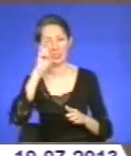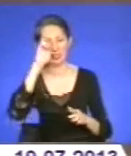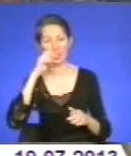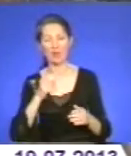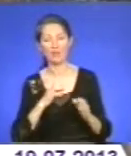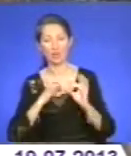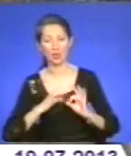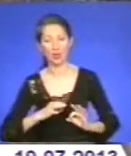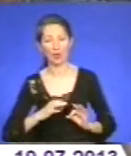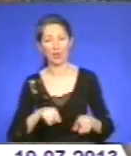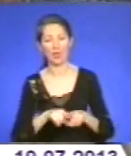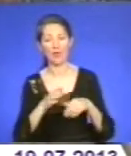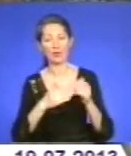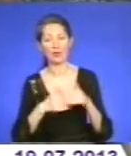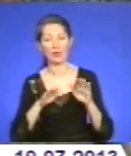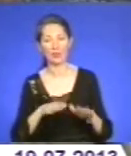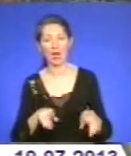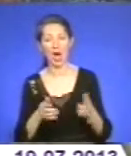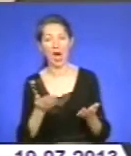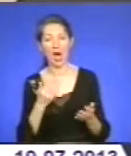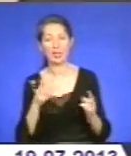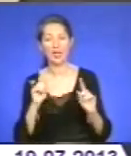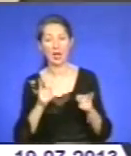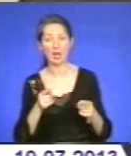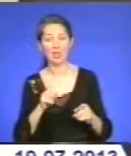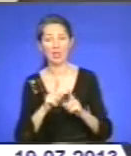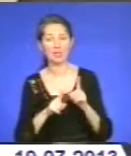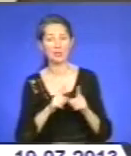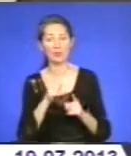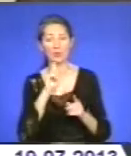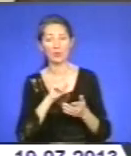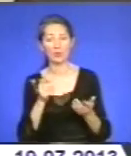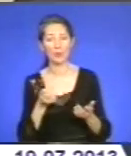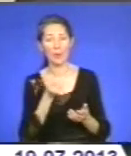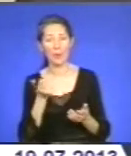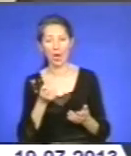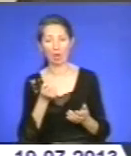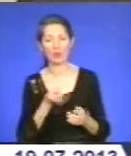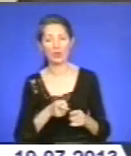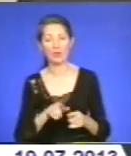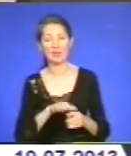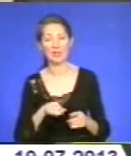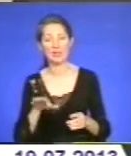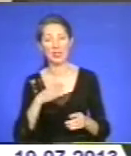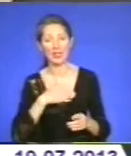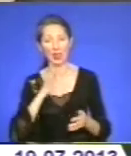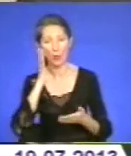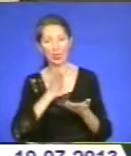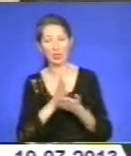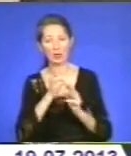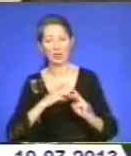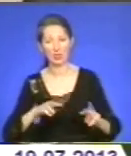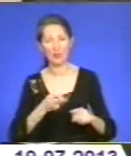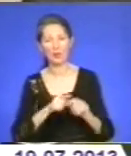місцях. Однак реальних зрушень поки небагато. Це наша політика міністерства, це можливість залучити кошти,